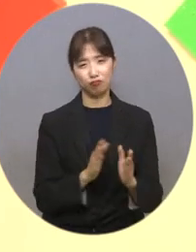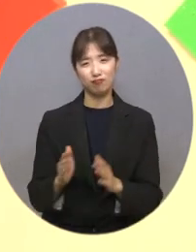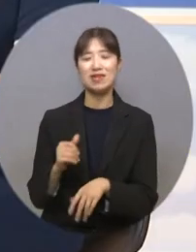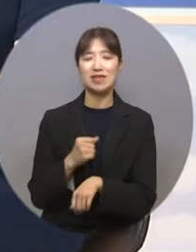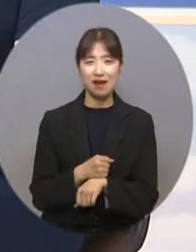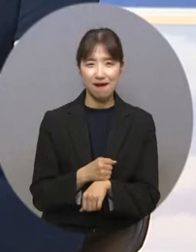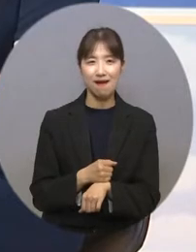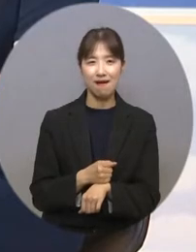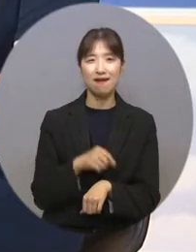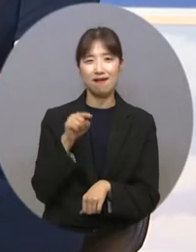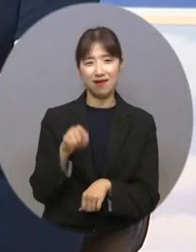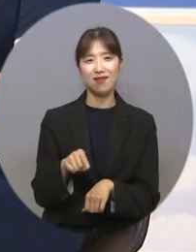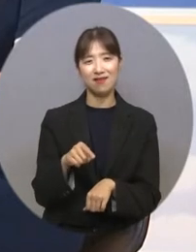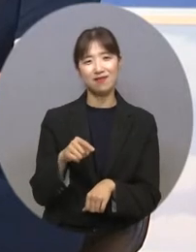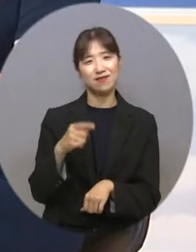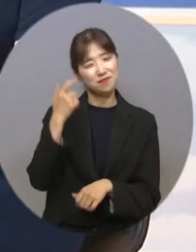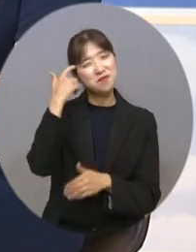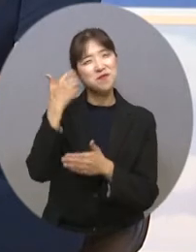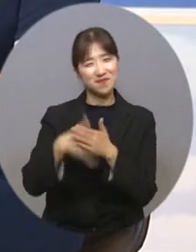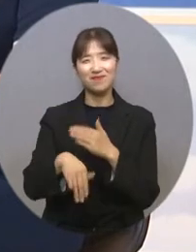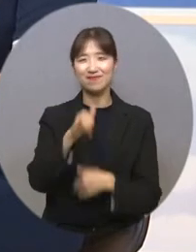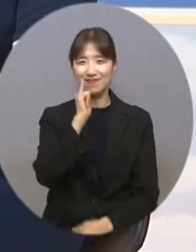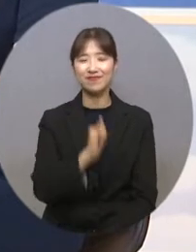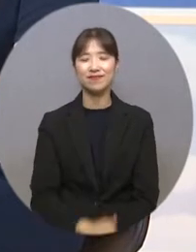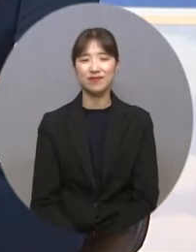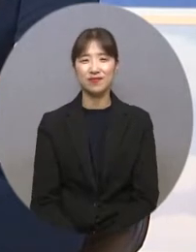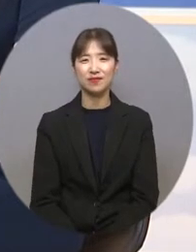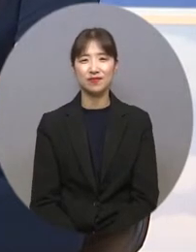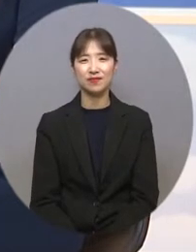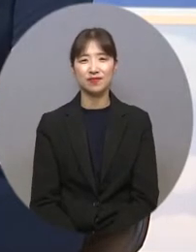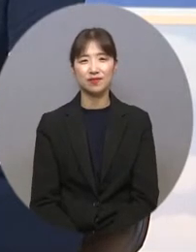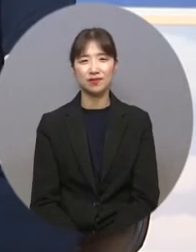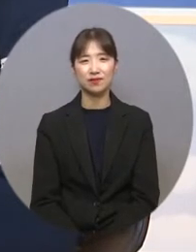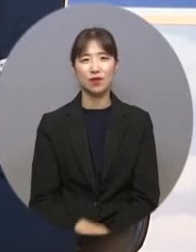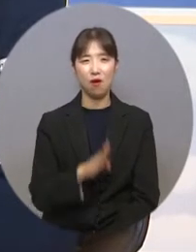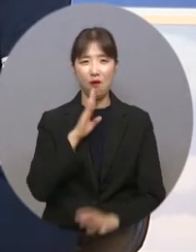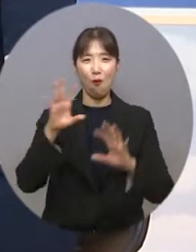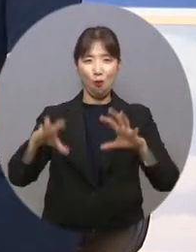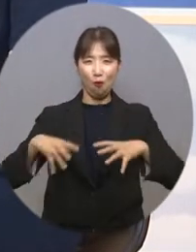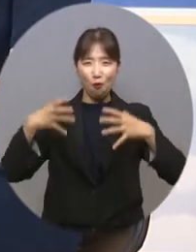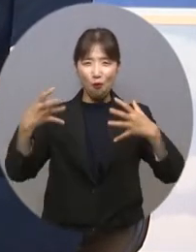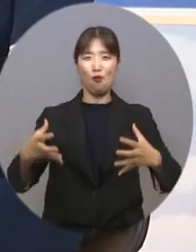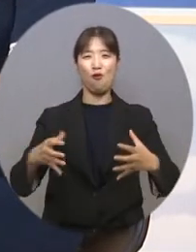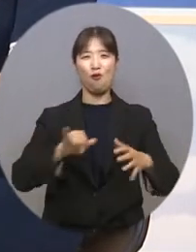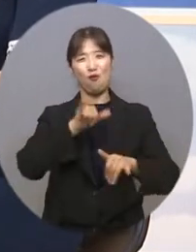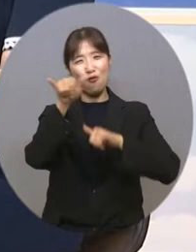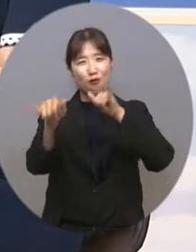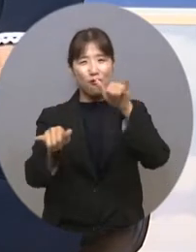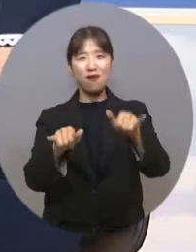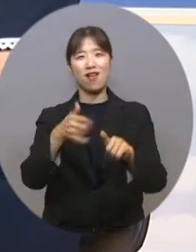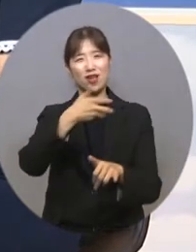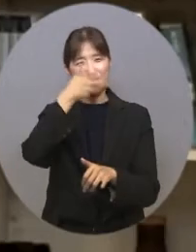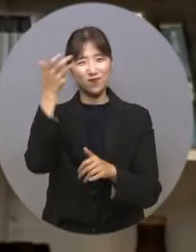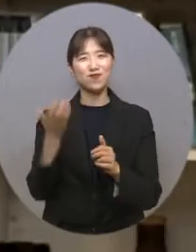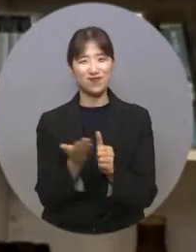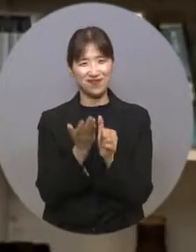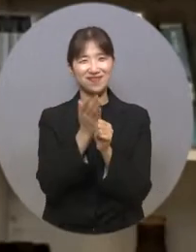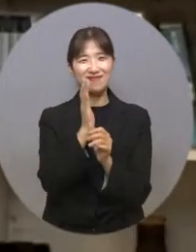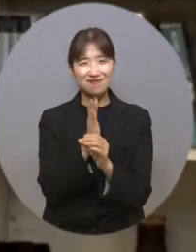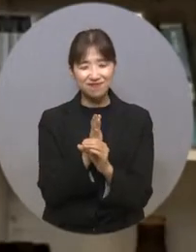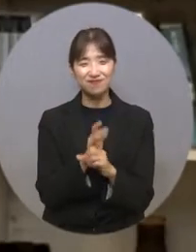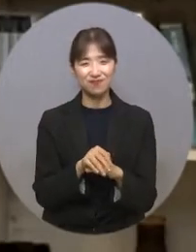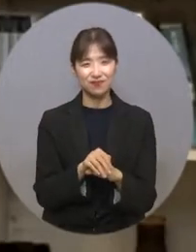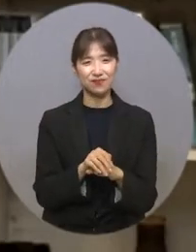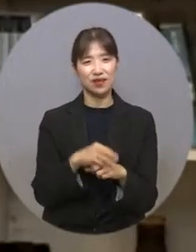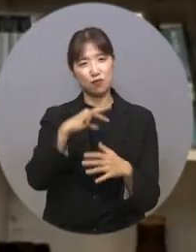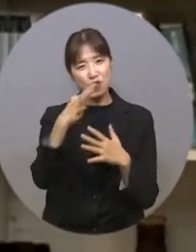왔던 것이 기억에 이렇게 많이 남는 부분인 것 같아요. 네, 글로벌 프로그램으로 꿈을 키우고 계시네요. 자, 프로그램